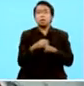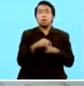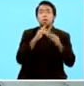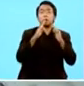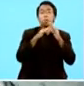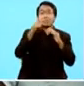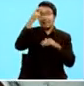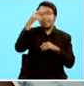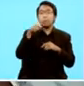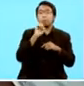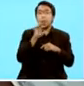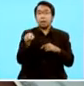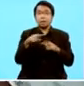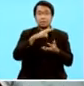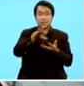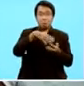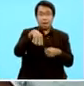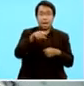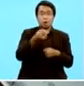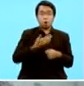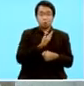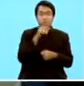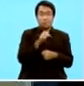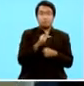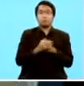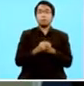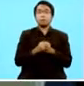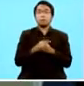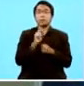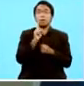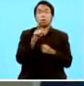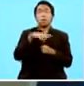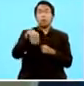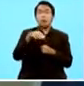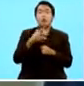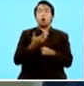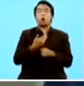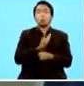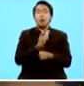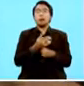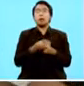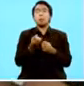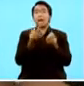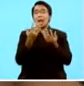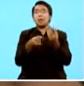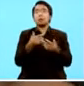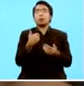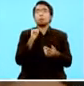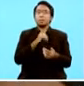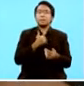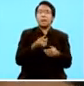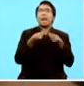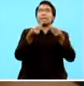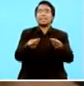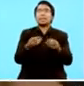keluarga korban, mungkin yang salah satu anggota keluarganya yang menjadi korban kebakaran, bisa menyerahkan data-data antemortem kepada pihak rumah